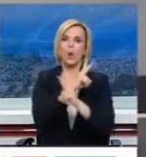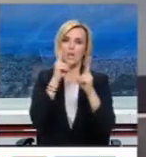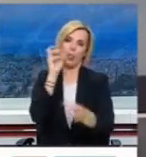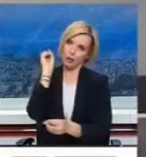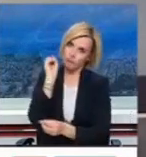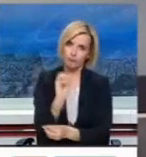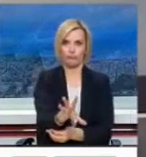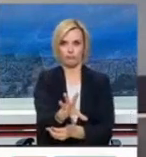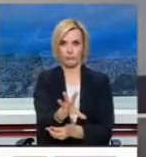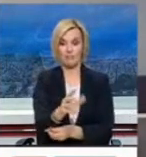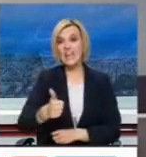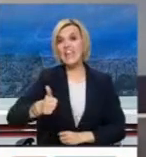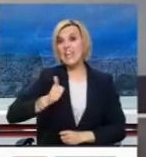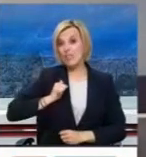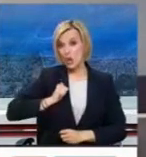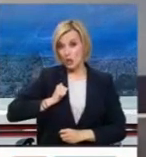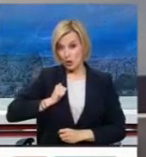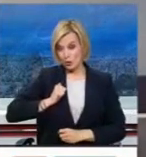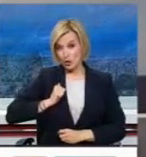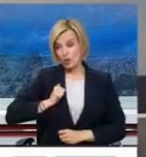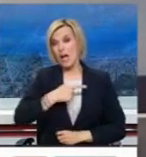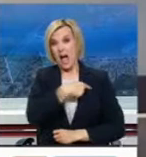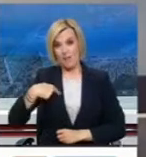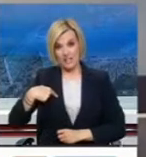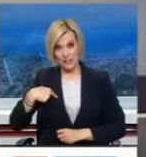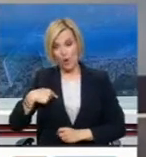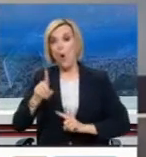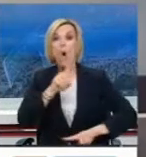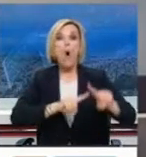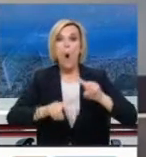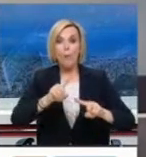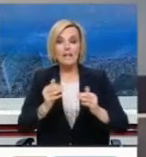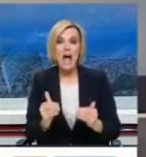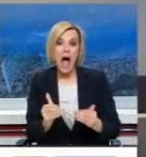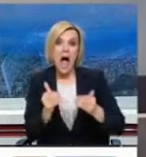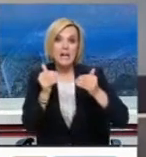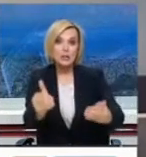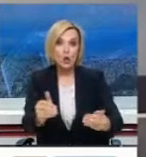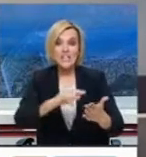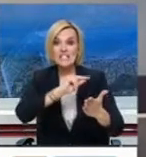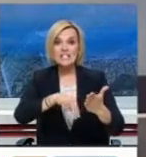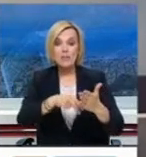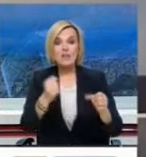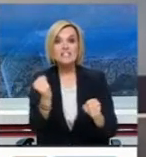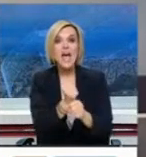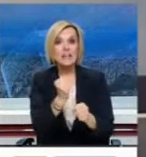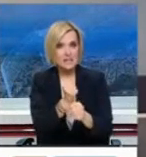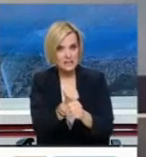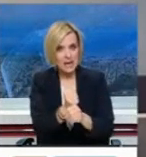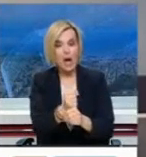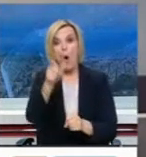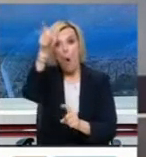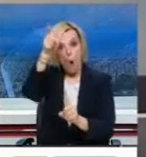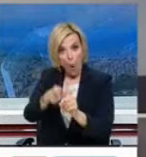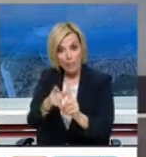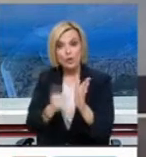ο εργοδότης υποχρεούται να δηλώσει τους εργαζόμενους που τελούν σε αναστολή οι συμβάσεις εργασίας τους στο πληροφοριακό σύστημα Εργάνη και